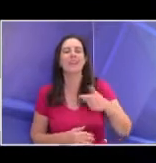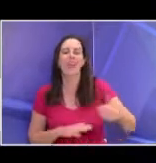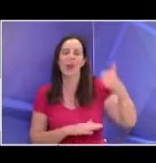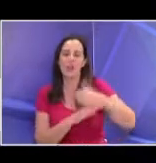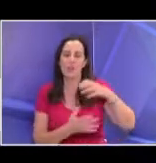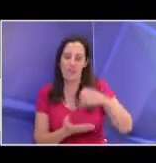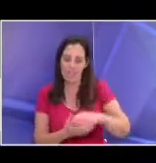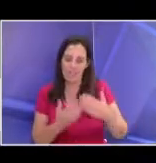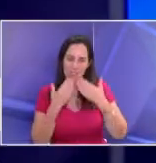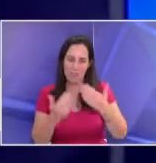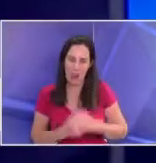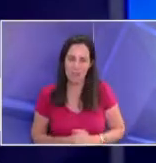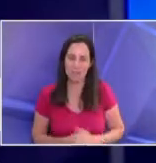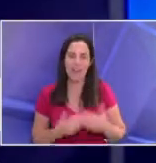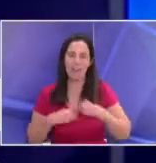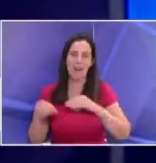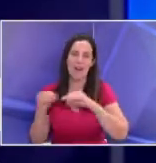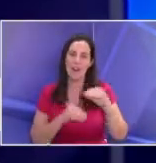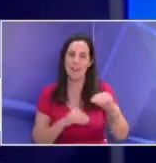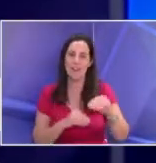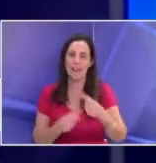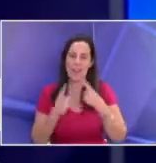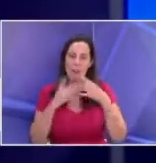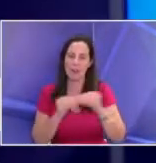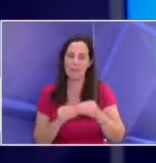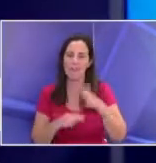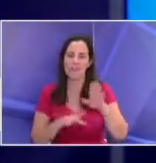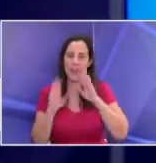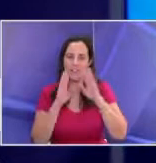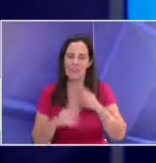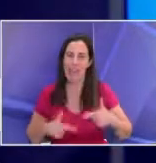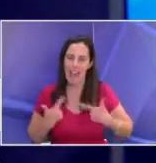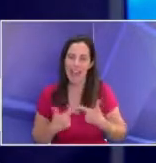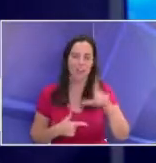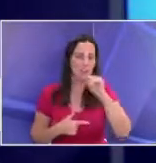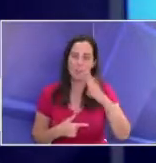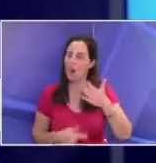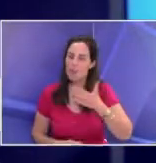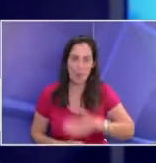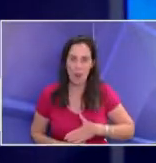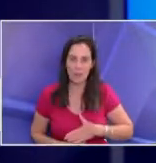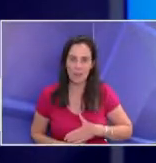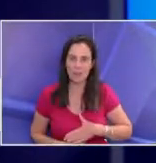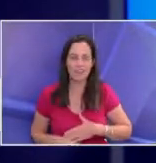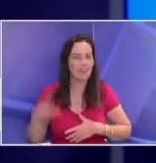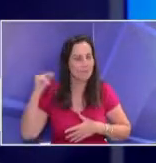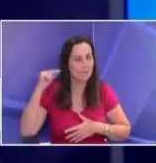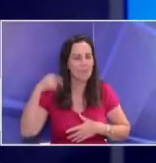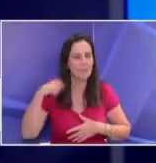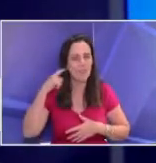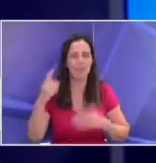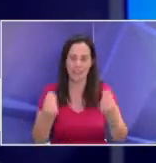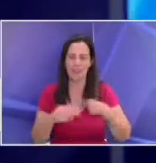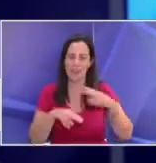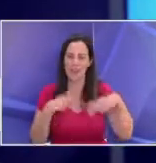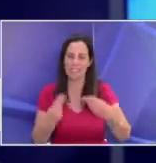מרכז האוניברסיטה, תודה רבה. אנחנו עוברים לדברו איתי, כנסו פייסבוק לייב, טוויטר, מה שאתם רוצים, אסף באוזן שלי, ואנחנו